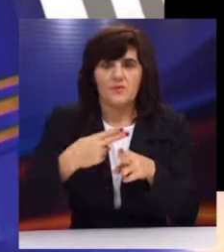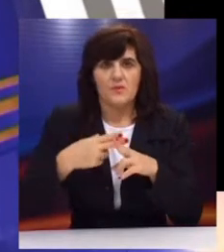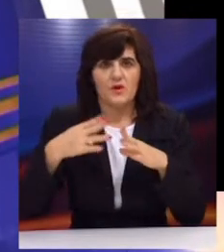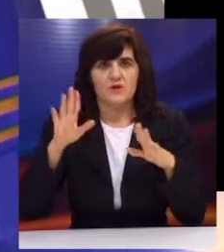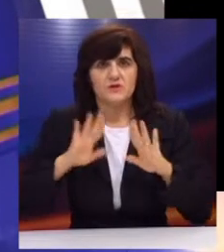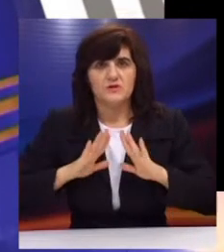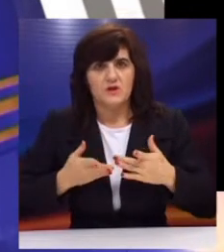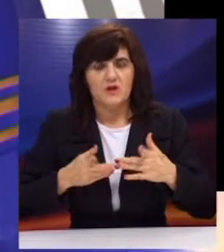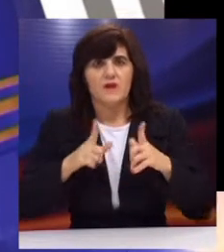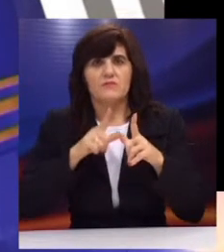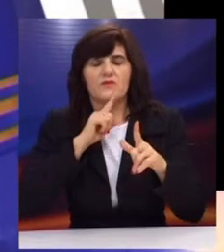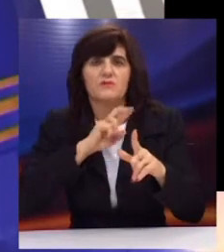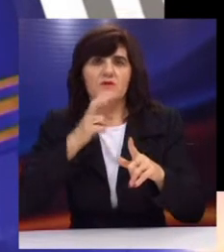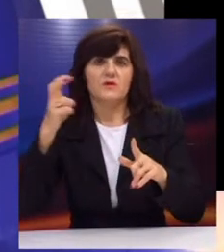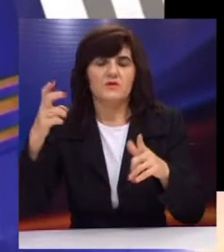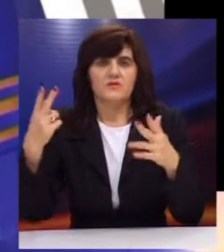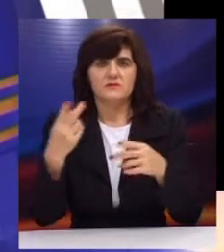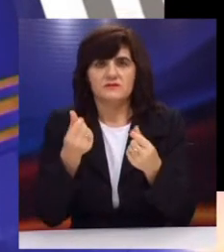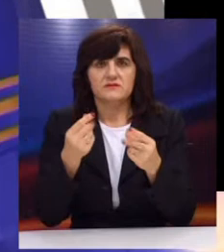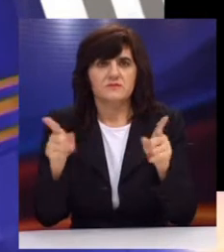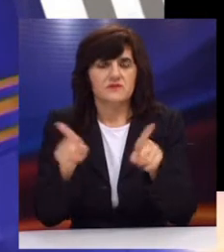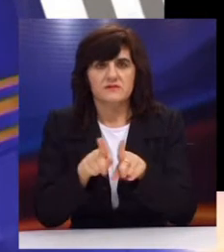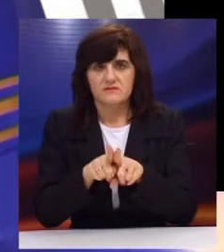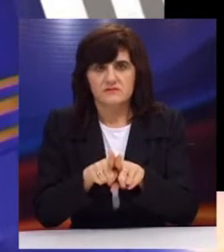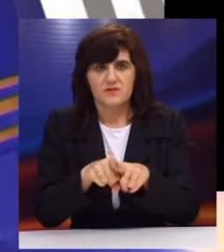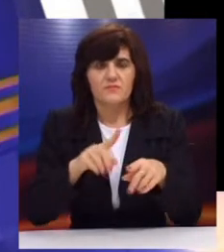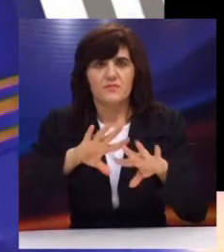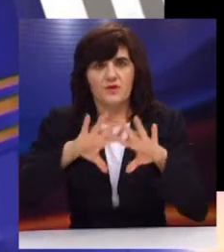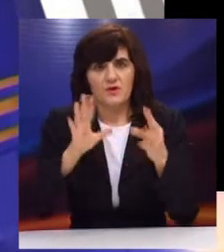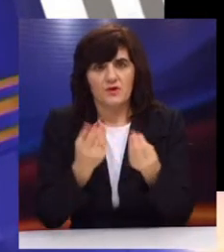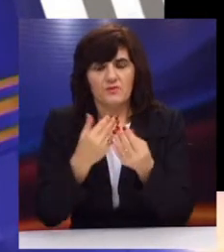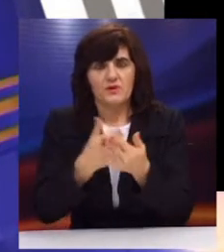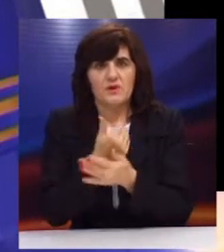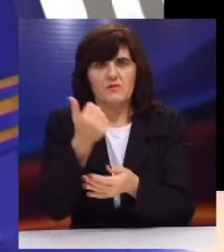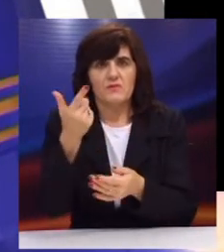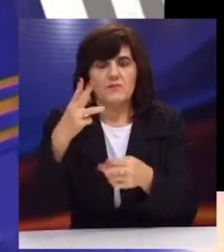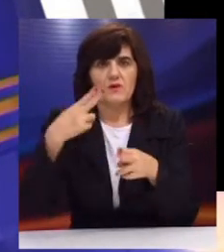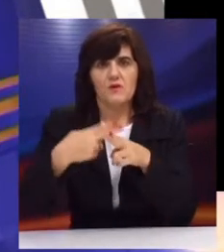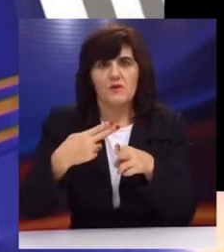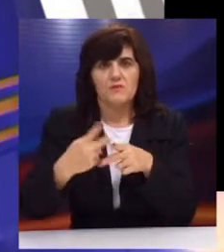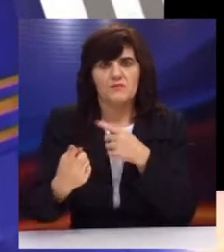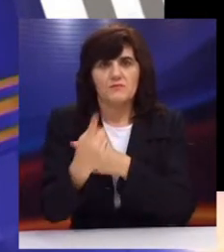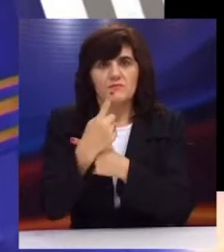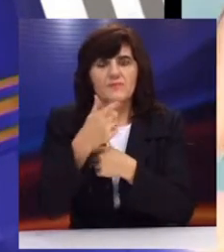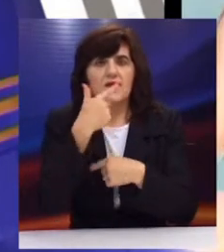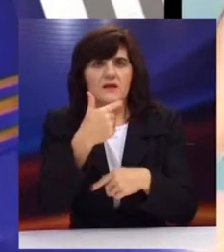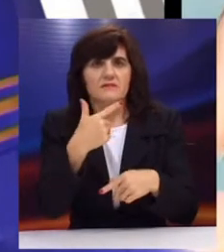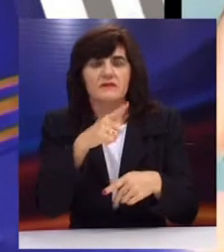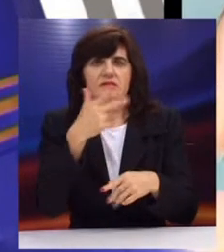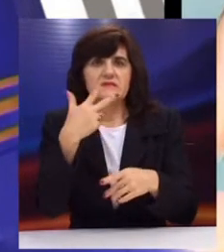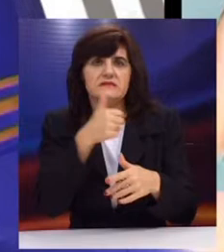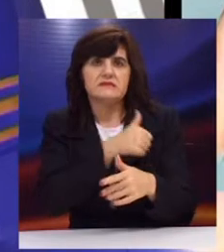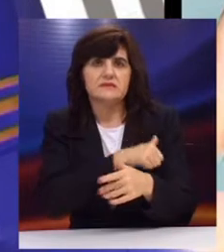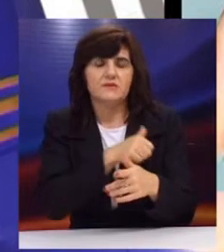u razvijenim zemljama, tako i u zemljama u razvoju. Od ukupnog broja novoobolelih žena u svetu, 20-30% su mlađe od